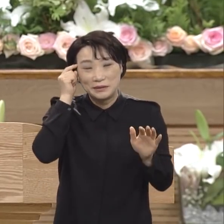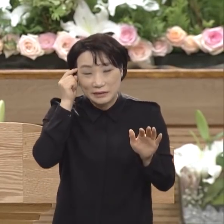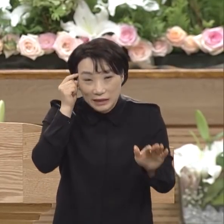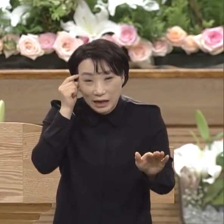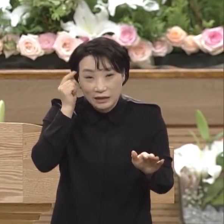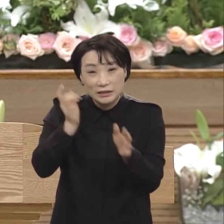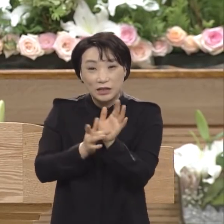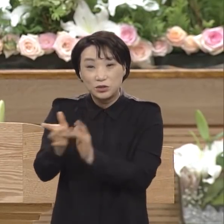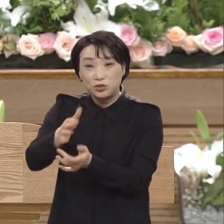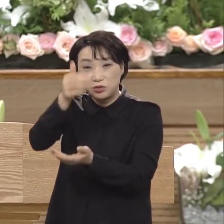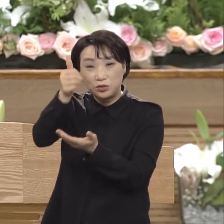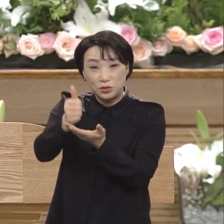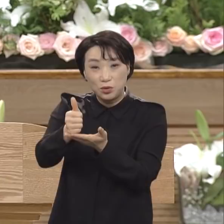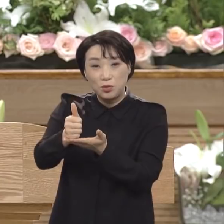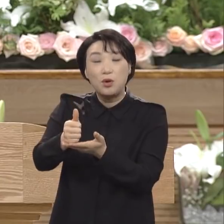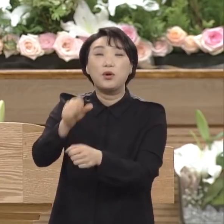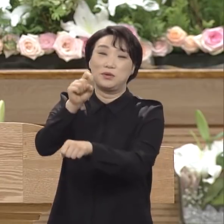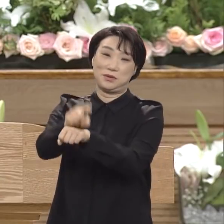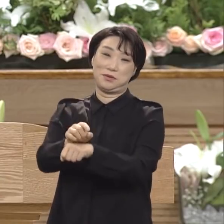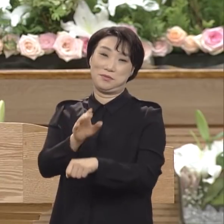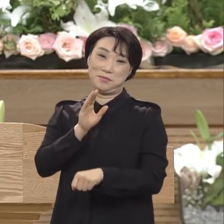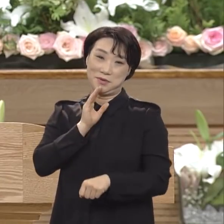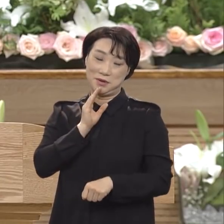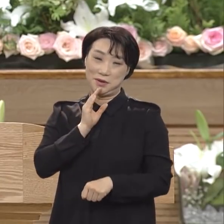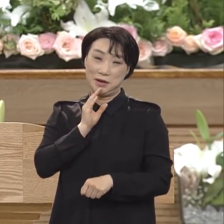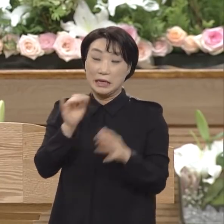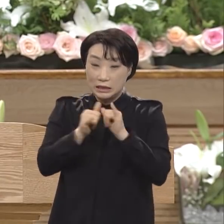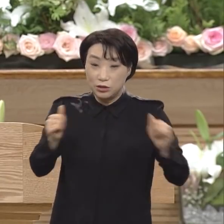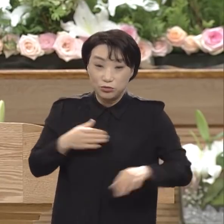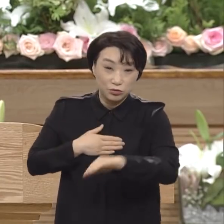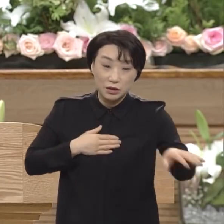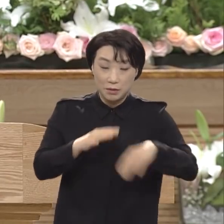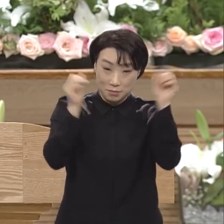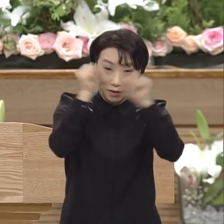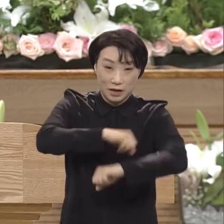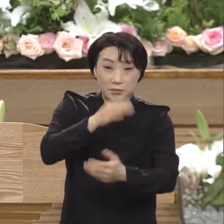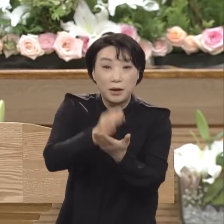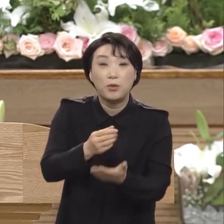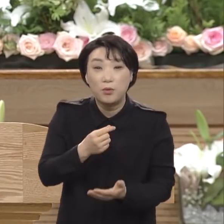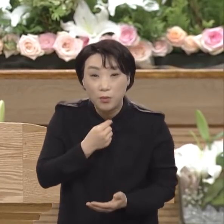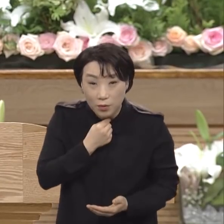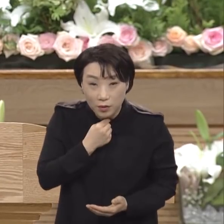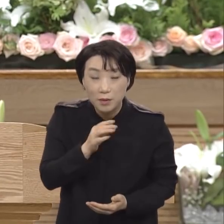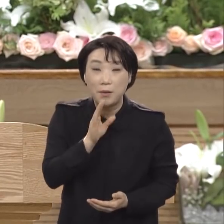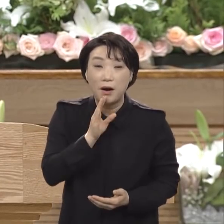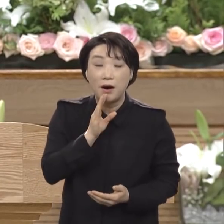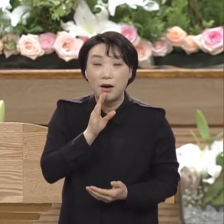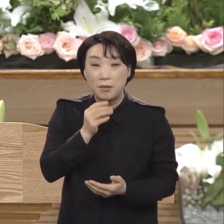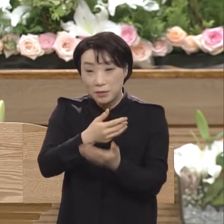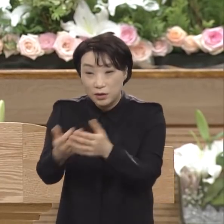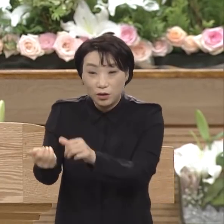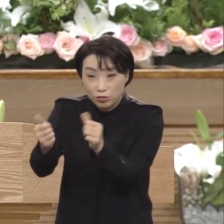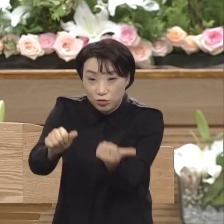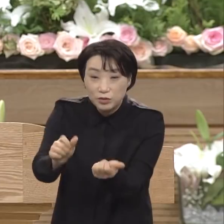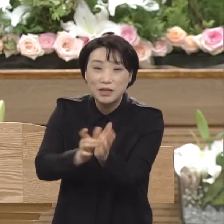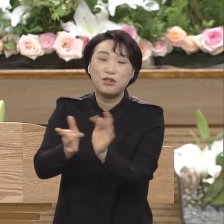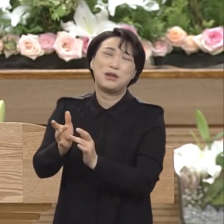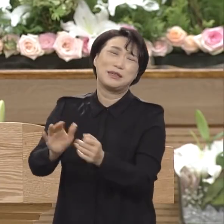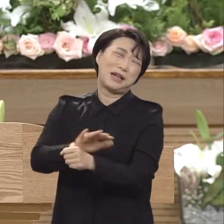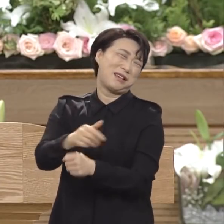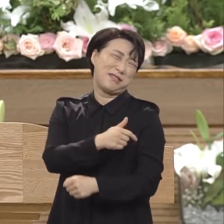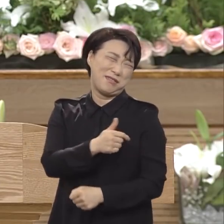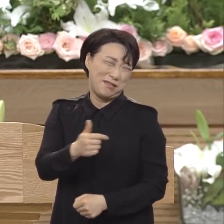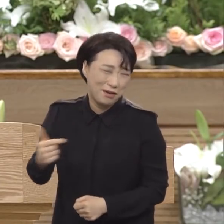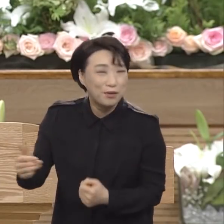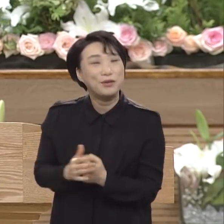이것은 예수 그리스도의 성품이요, 인류가 망하지 않기를 바라시는 피 흘리신 진한 사랑이라